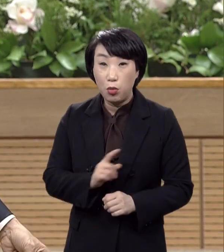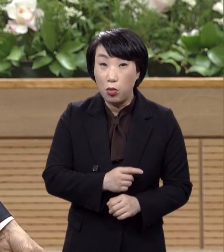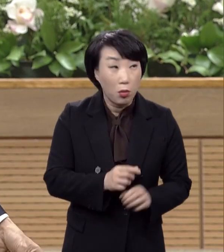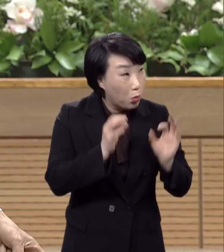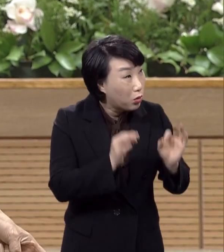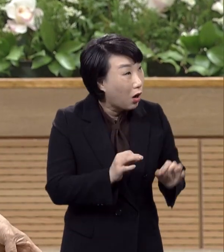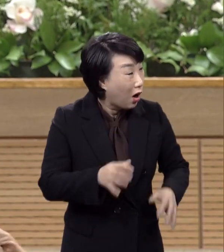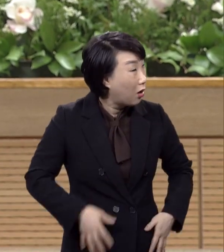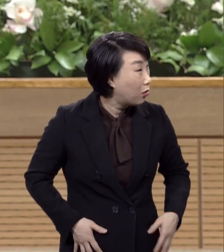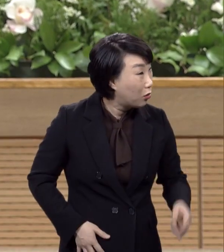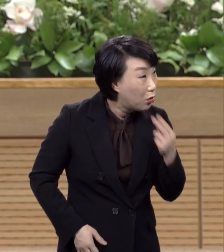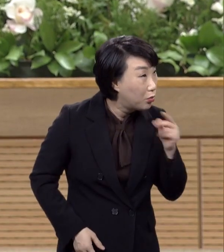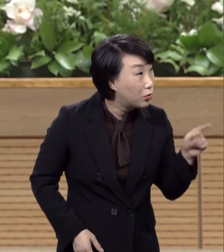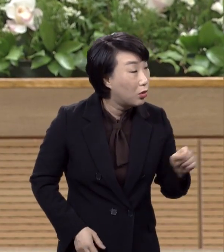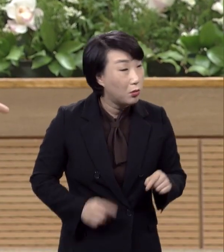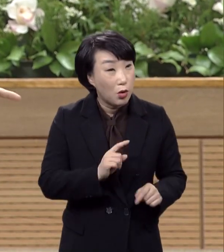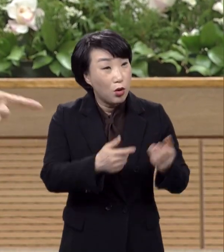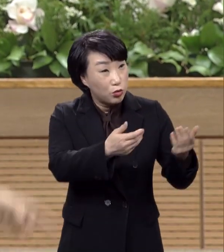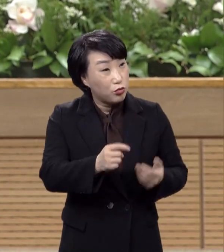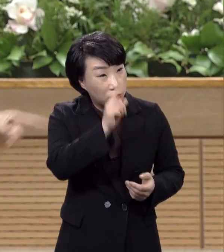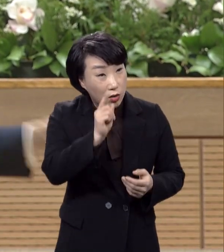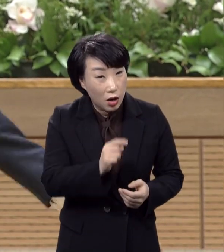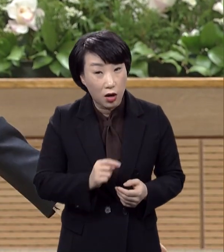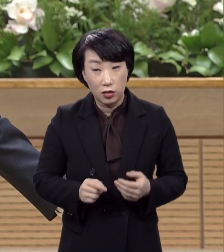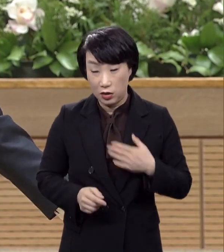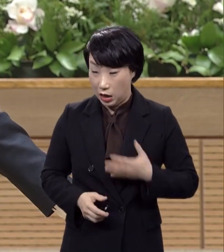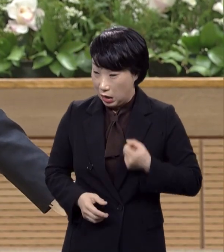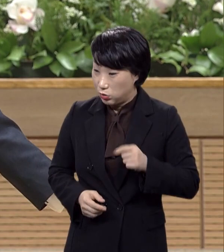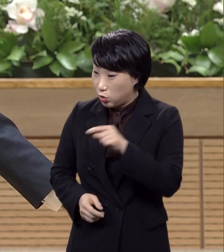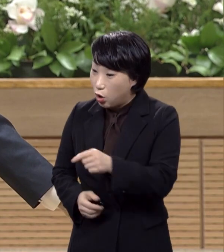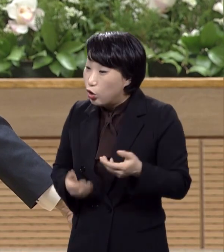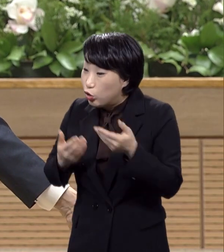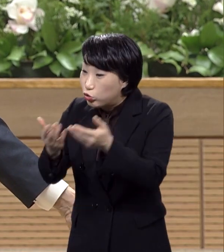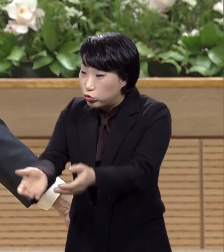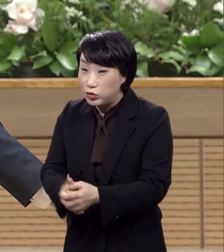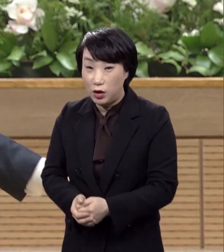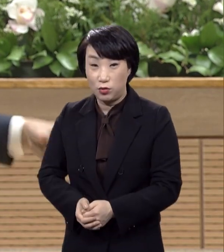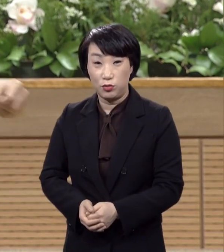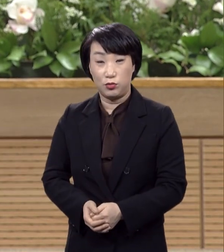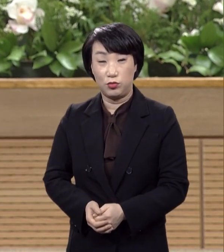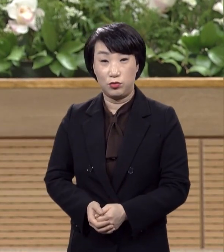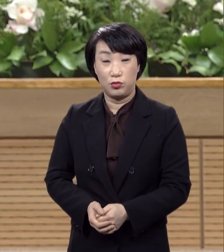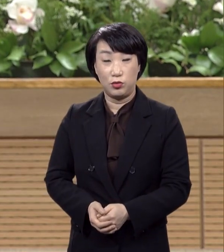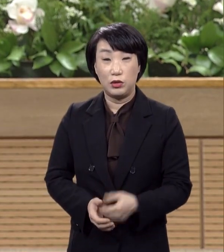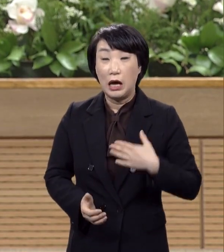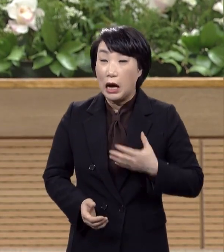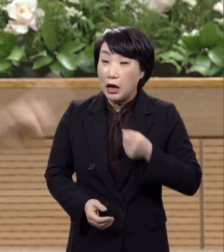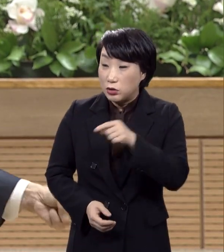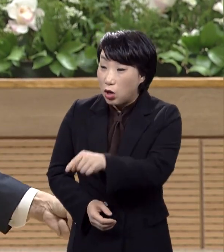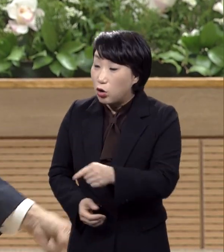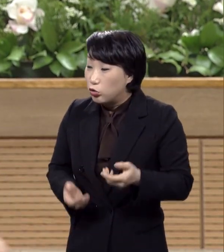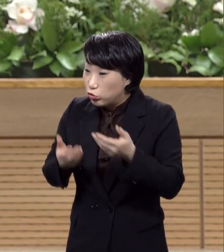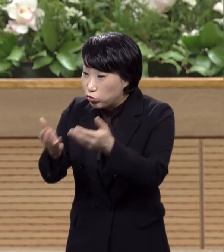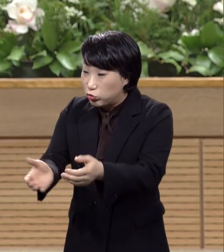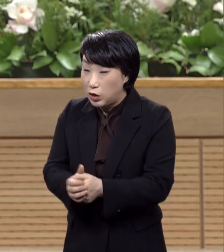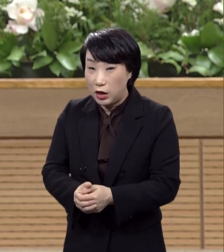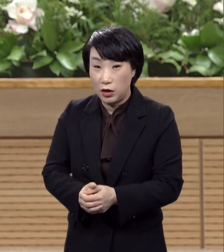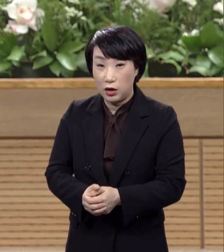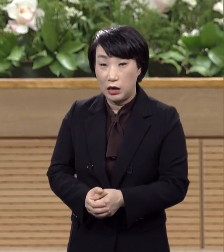아무것도 없는데 뭘 주려고 내게 있는 걸 네게 주리니 하느냐. 내게 있는 것으로 네게